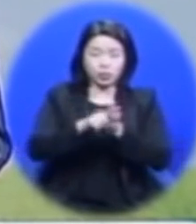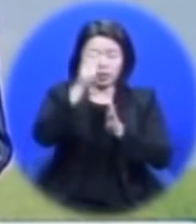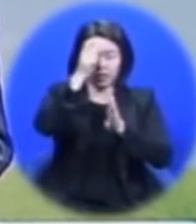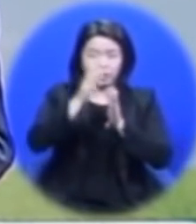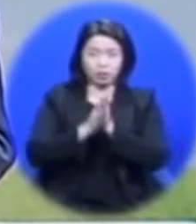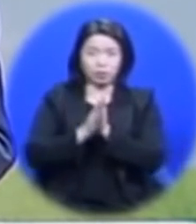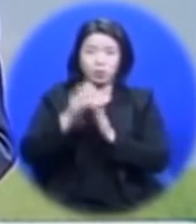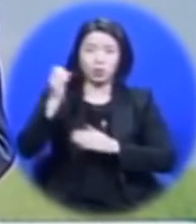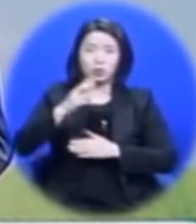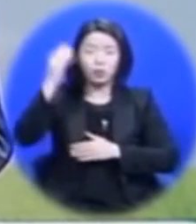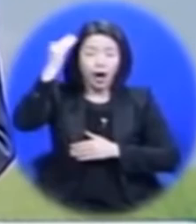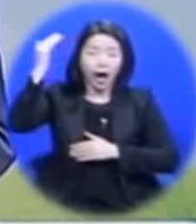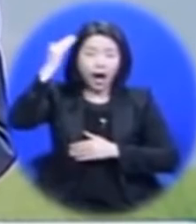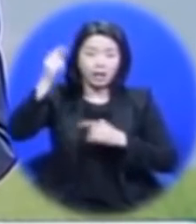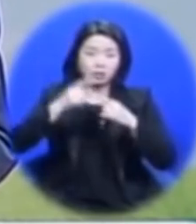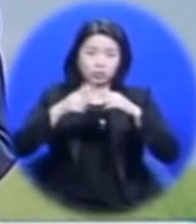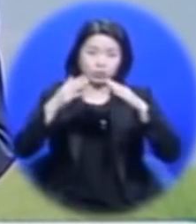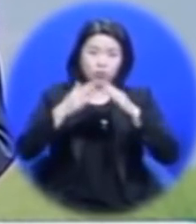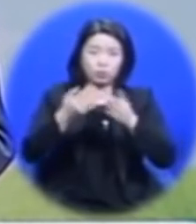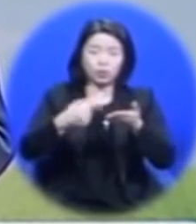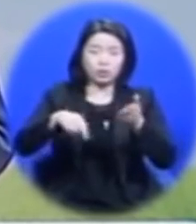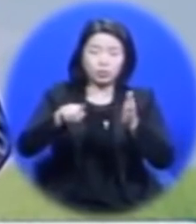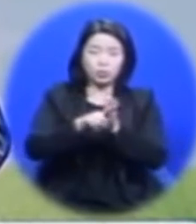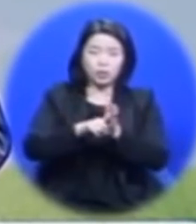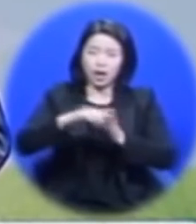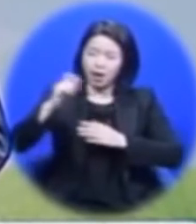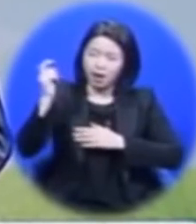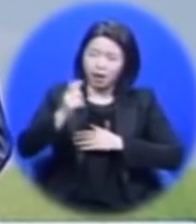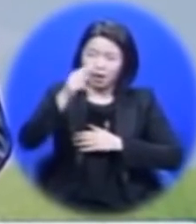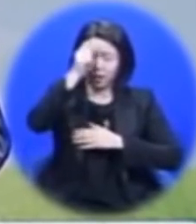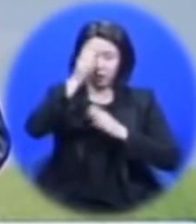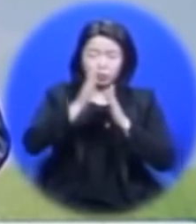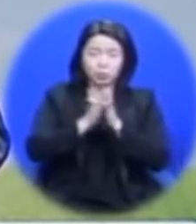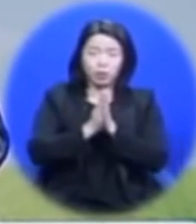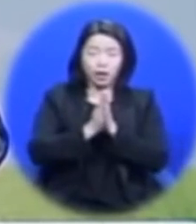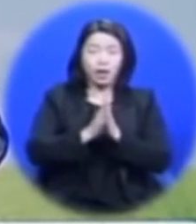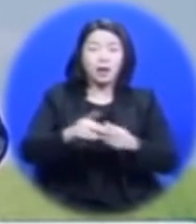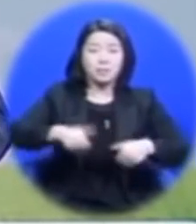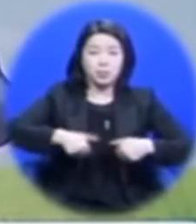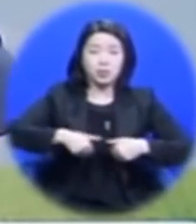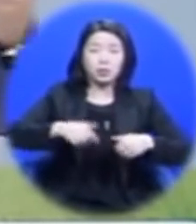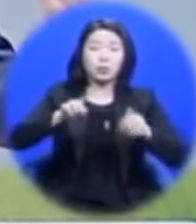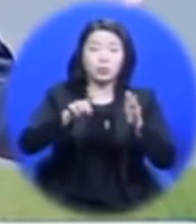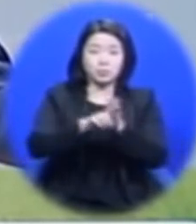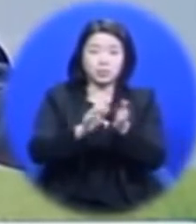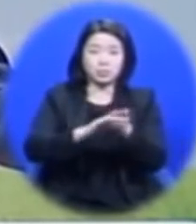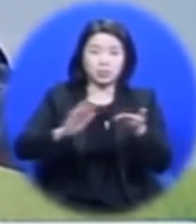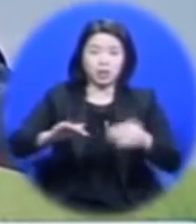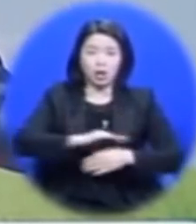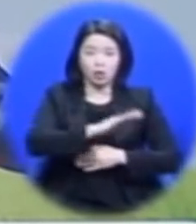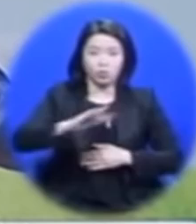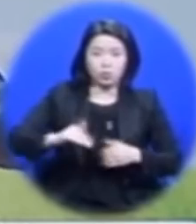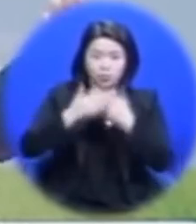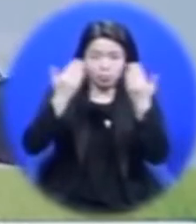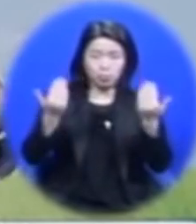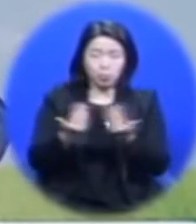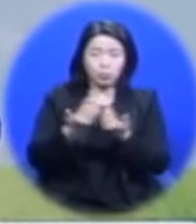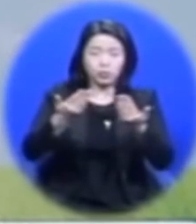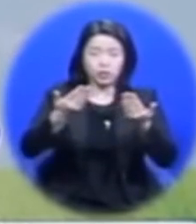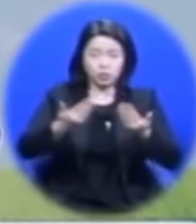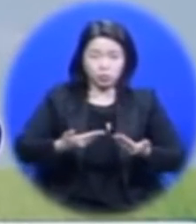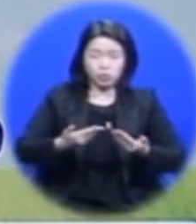그리고 한국 교회를 위한 강력한 기도가 필요하다고 믿습니다. 우리 모두에게 주신 하나님의